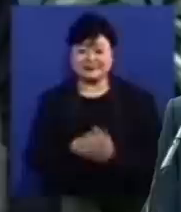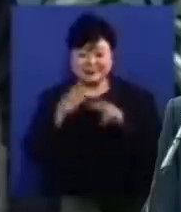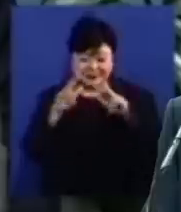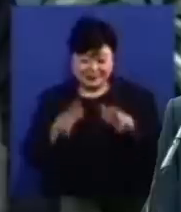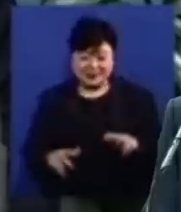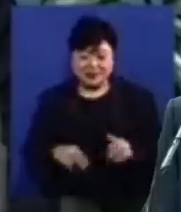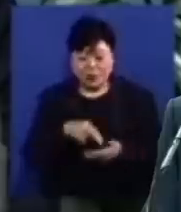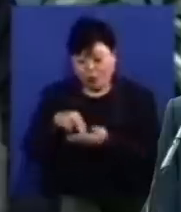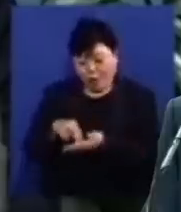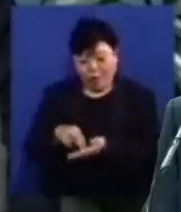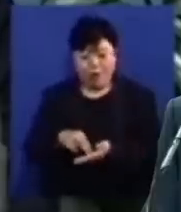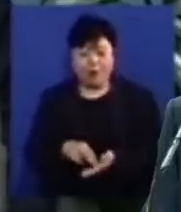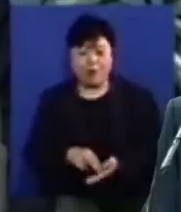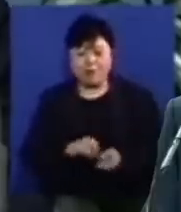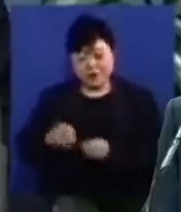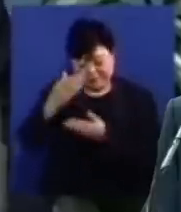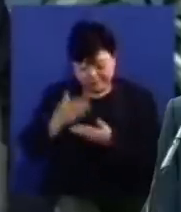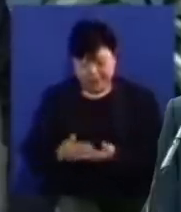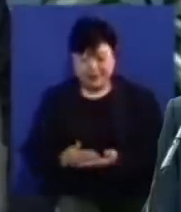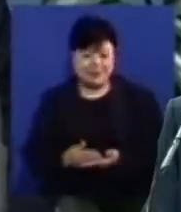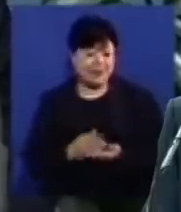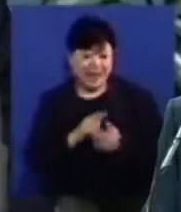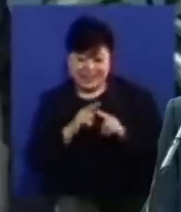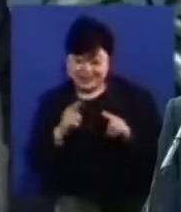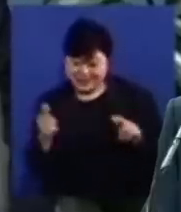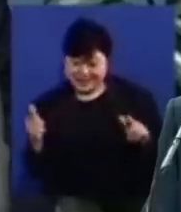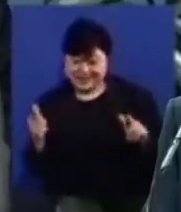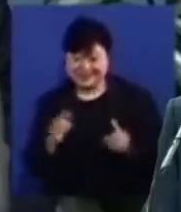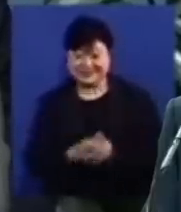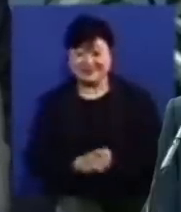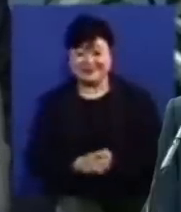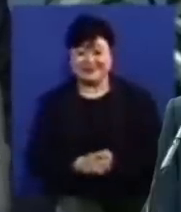이제는 외로운 사람, 버림받은 사람, 고독한 사람,